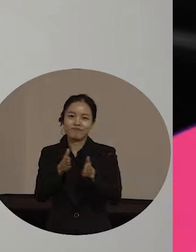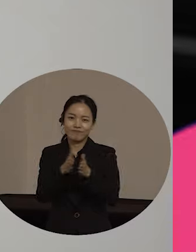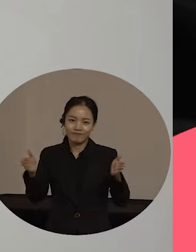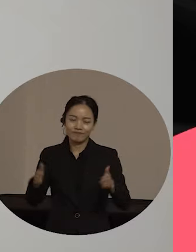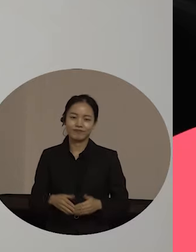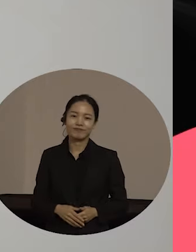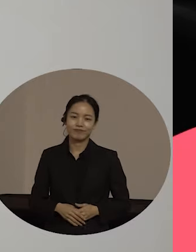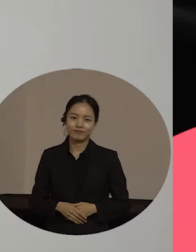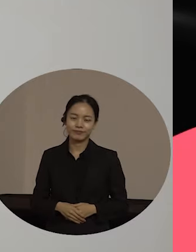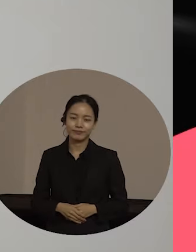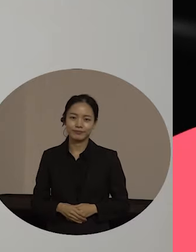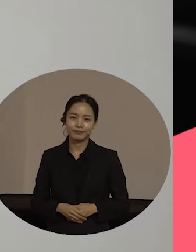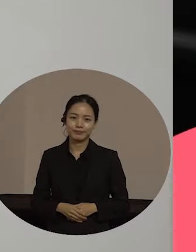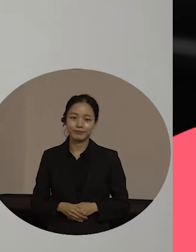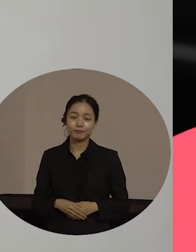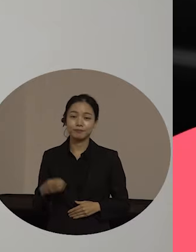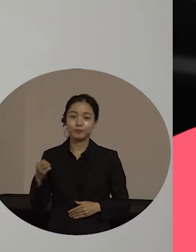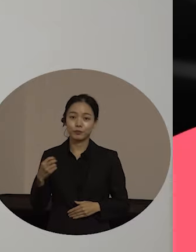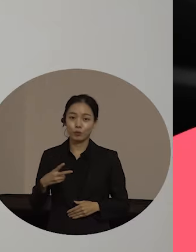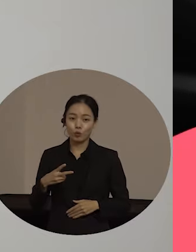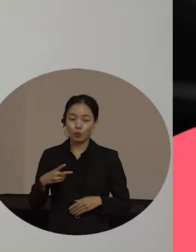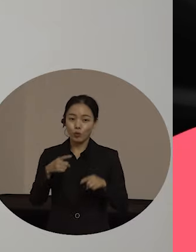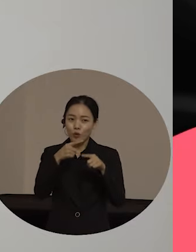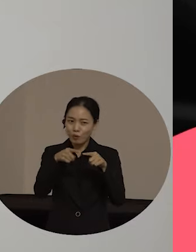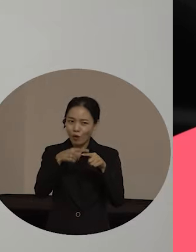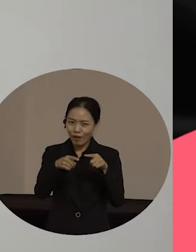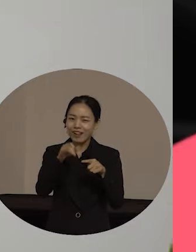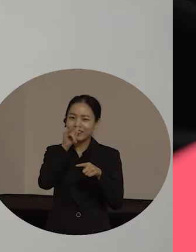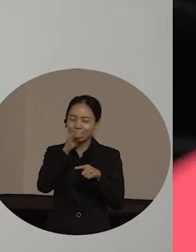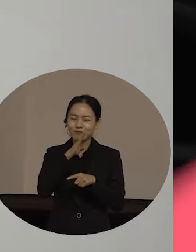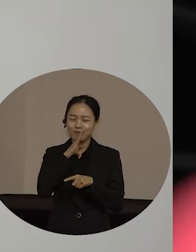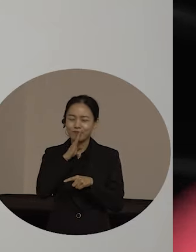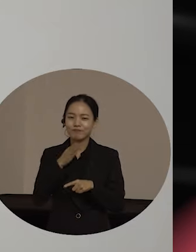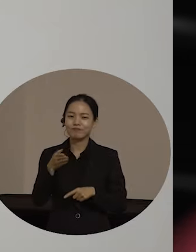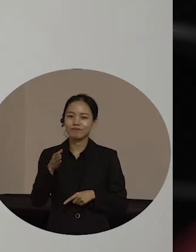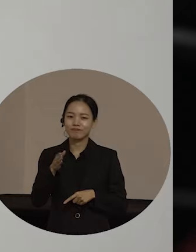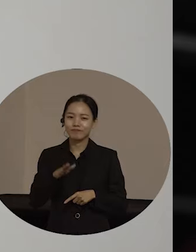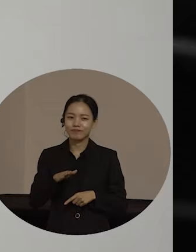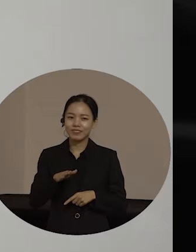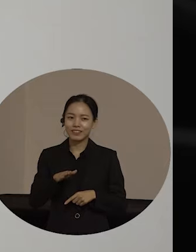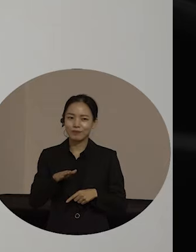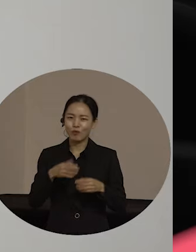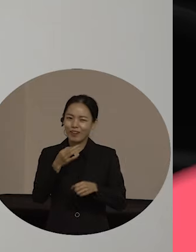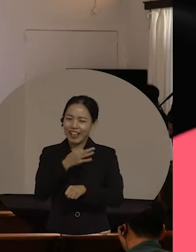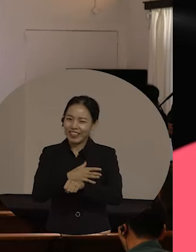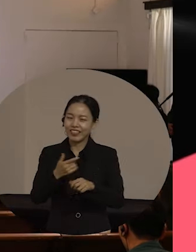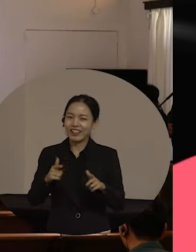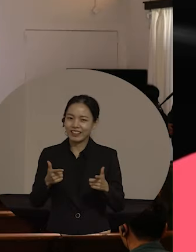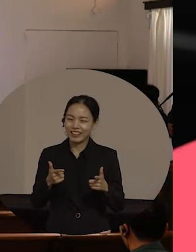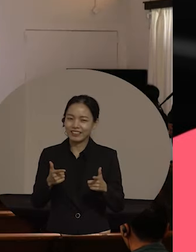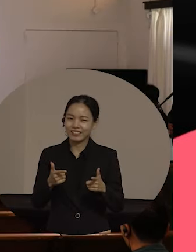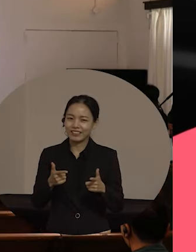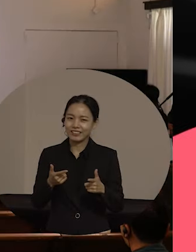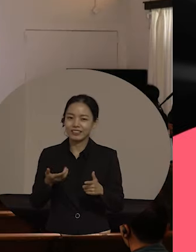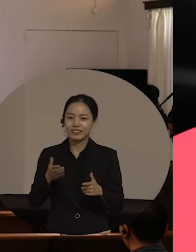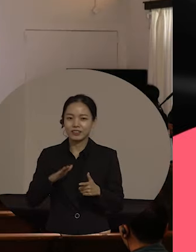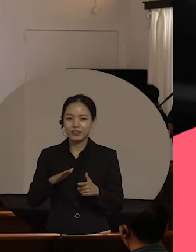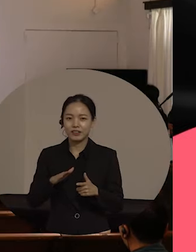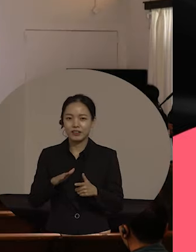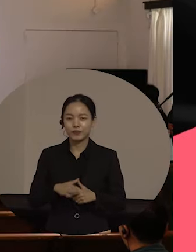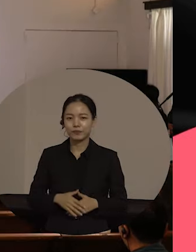to evaluate the system. But I cannot give a short answer to this. 뭐 사실은 뭐 다 대답은